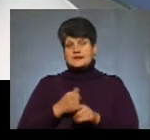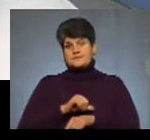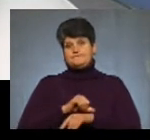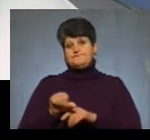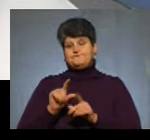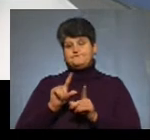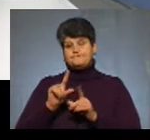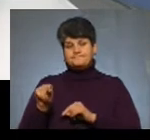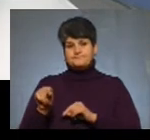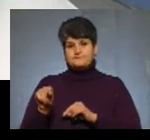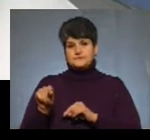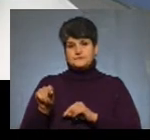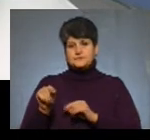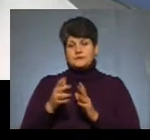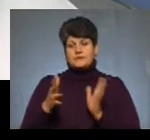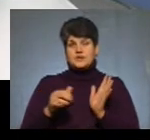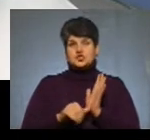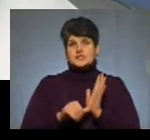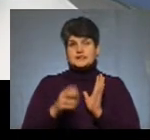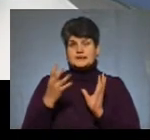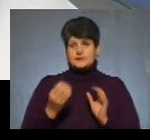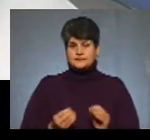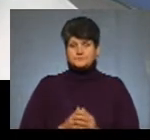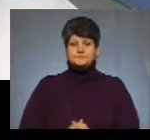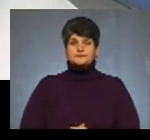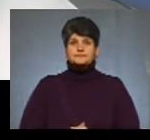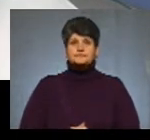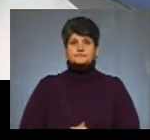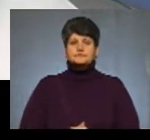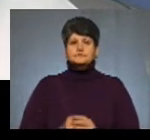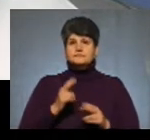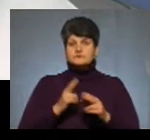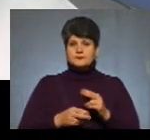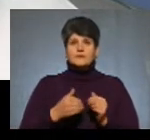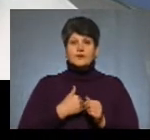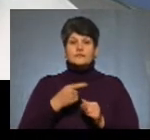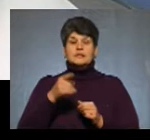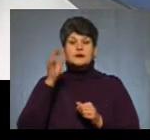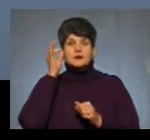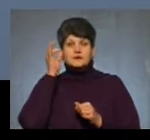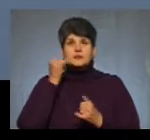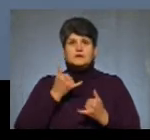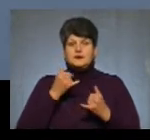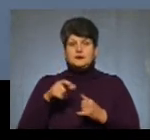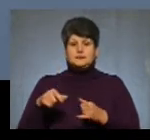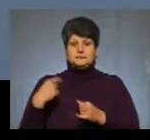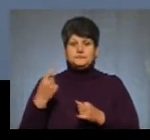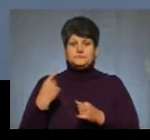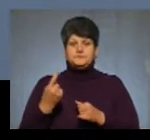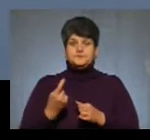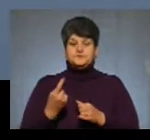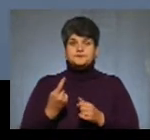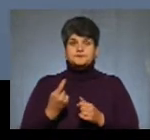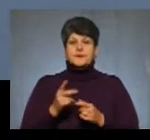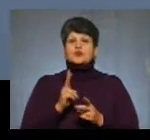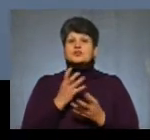кордоном більше понад 60 днів. І на завершення нашого ефіру хочу, щоб ви нагадали для жителів краю, припустимо, хто